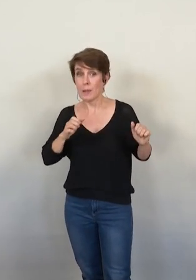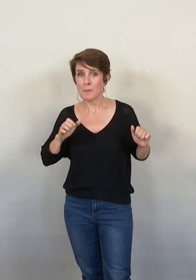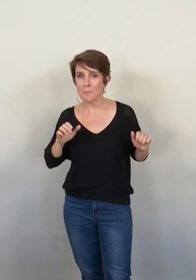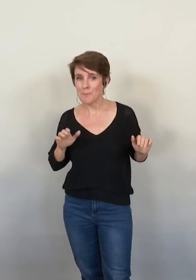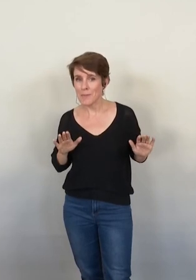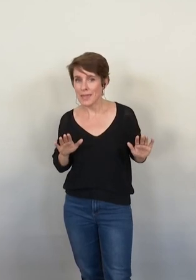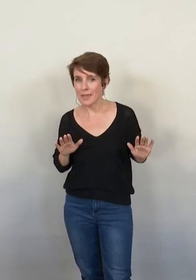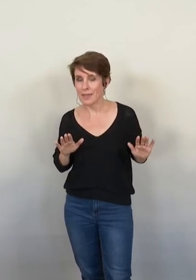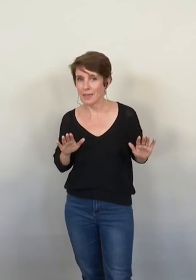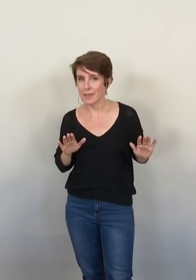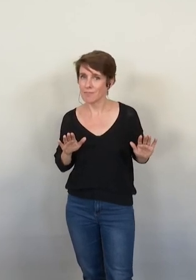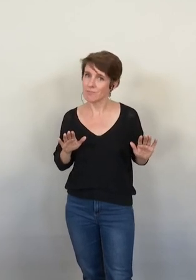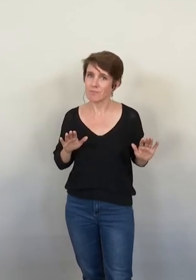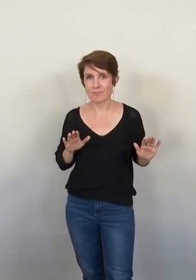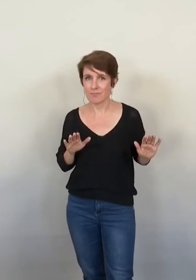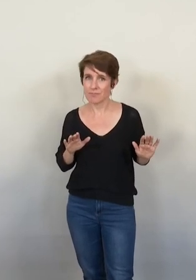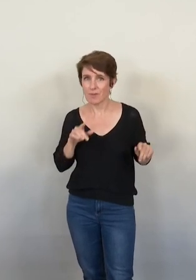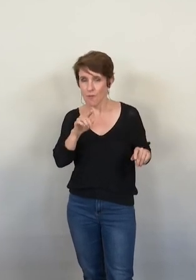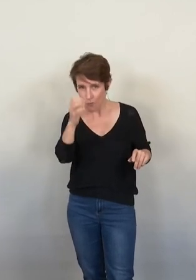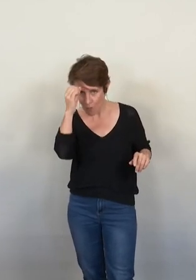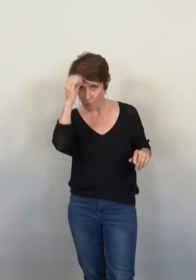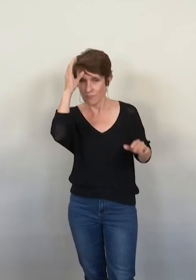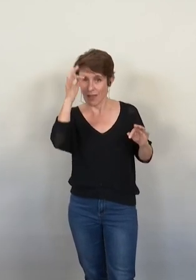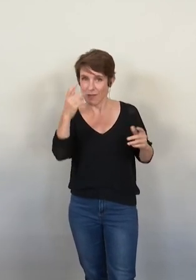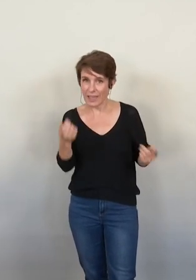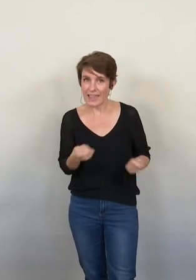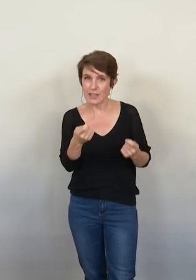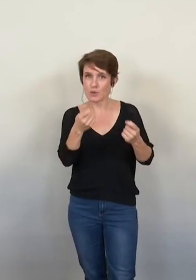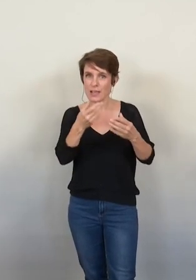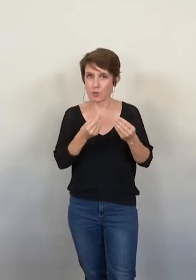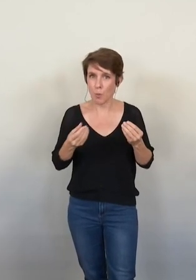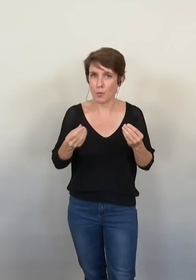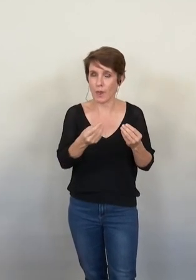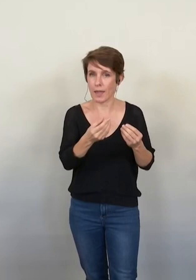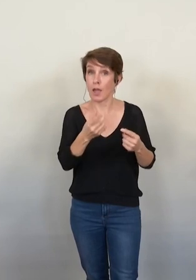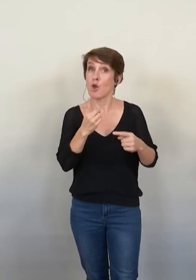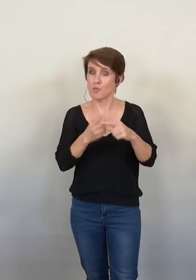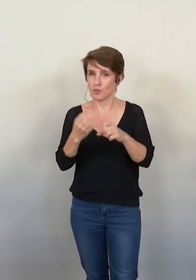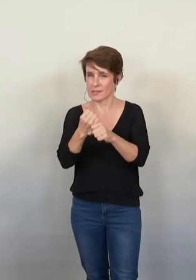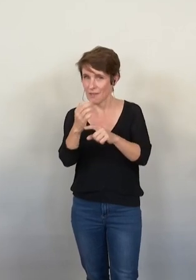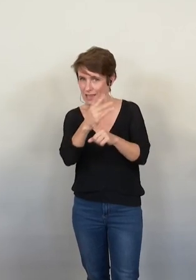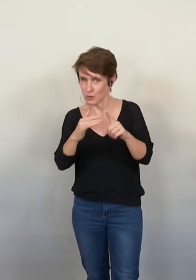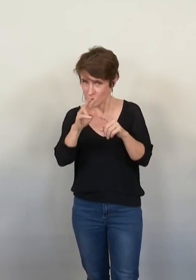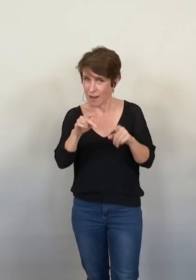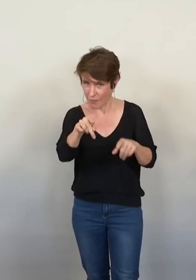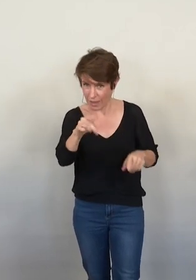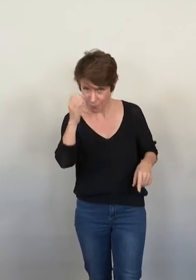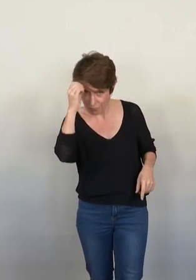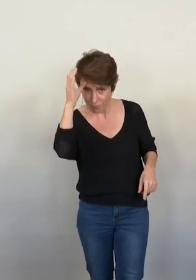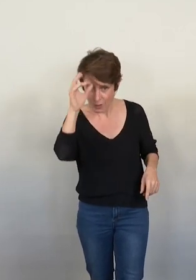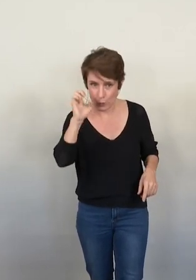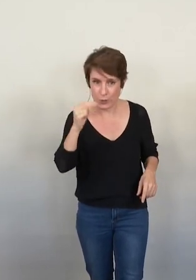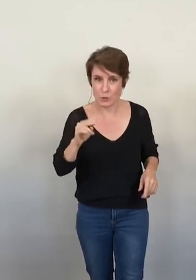méconnaissance tant de l'éducation populaire que de la réalité du travail social alors je m'excuse parce qu'effectivement